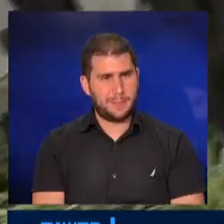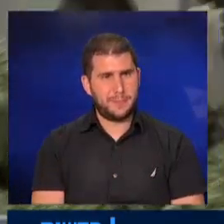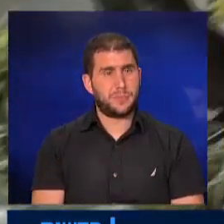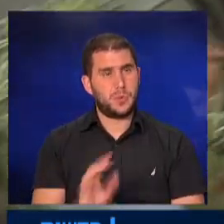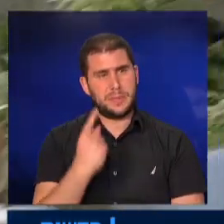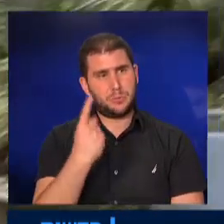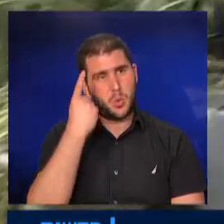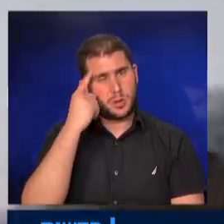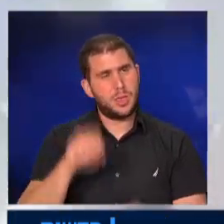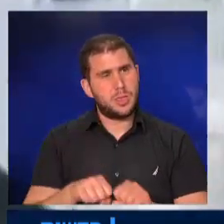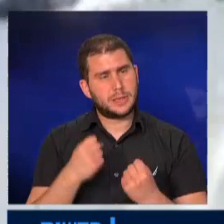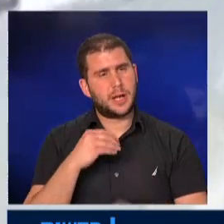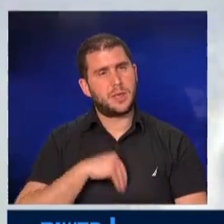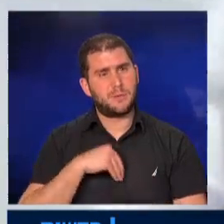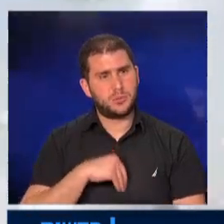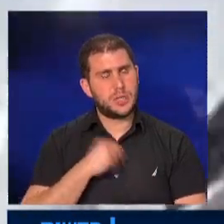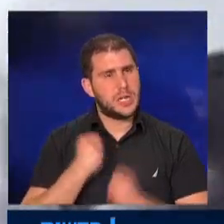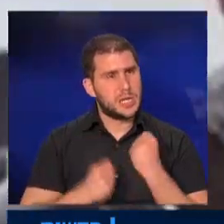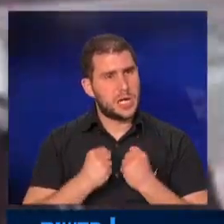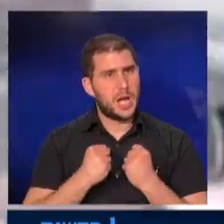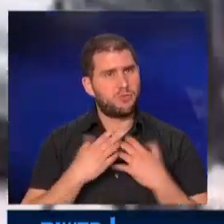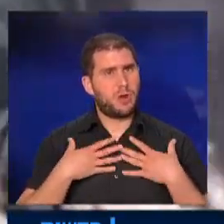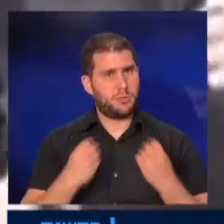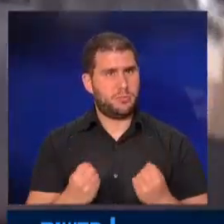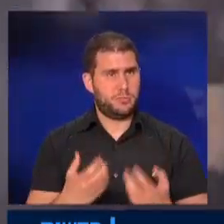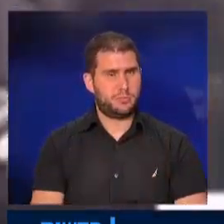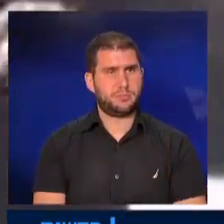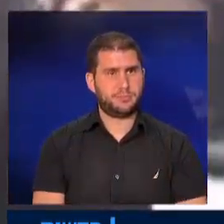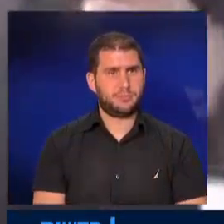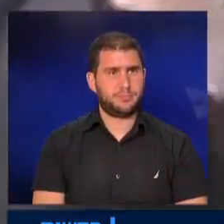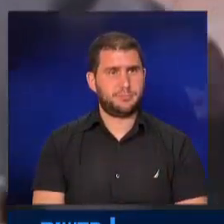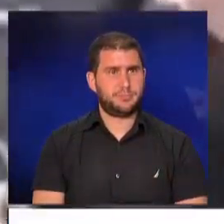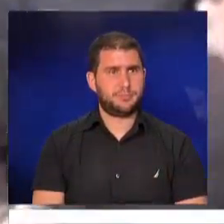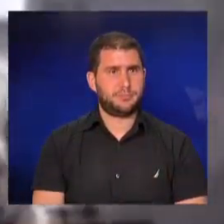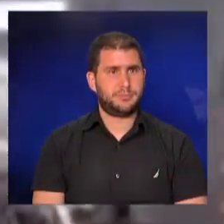וגם הוא יודע שעל הנזק הנפשי יהיה קשה הרבה יותר להתגבר.